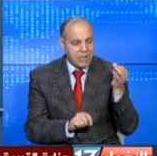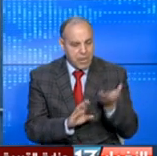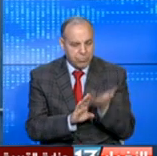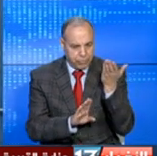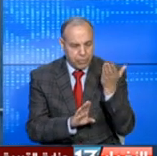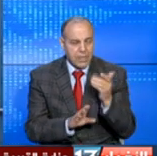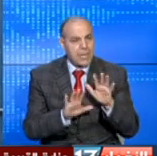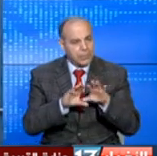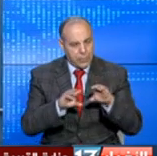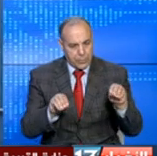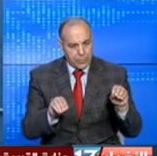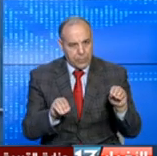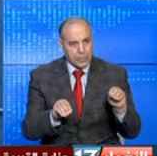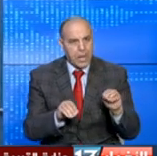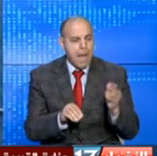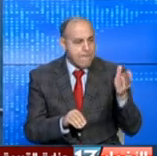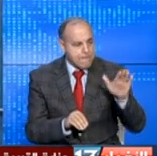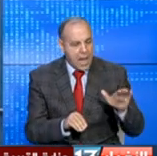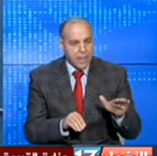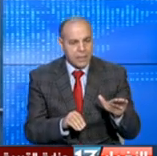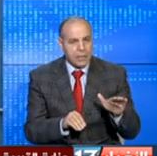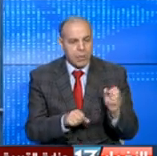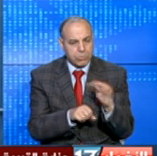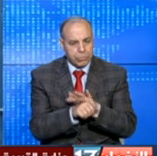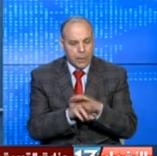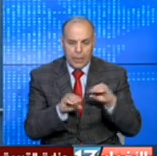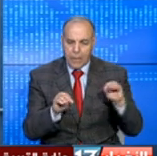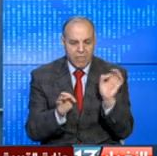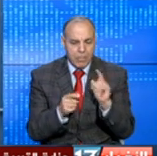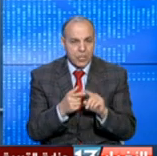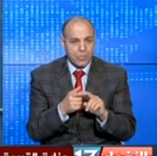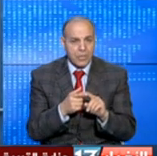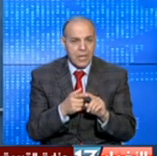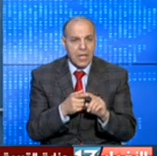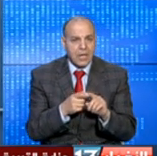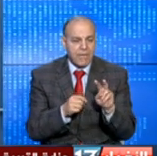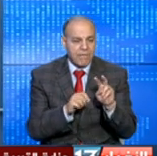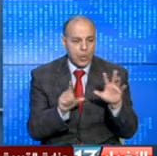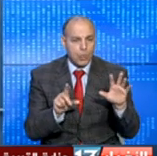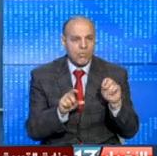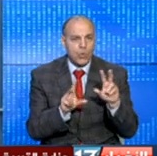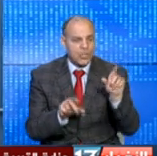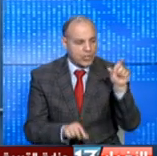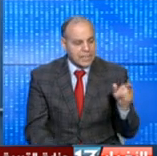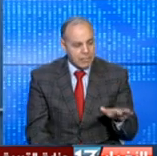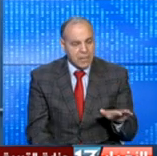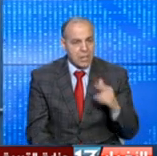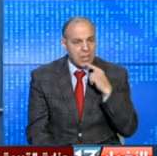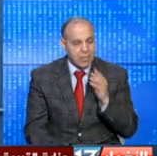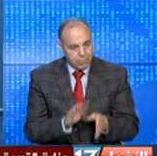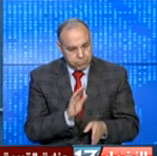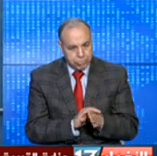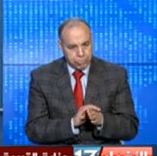استقر عدد حالات الوفيات في تسعه عشر عند ثمان وعشرين حاله وفاه منذ